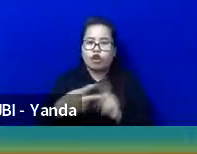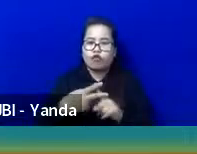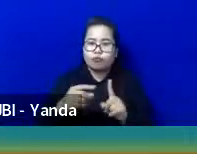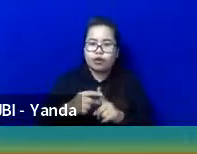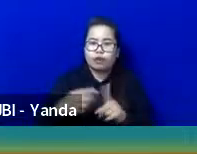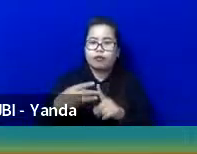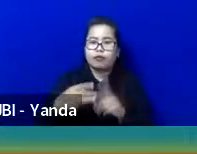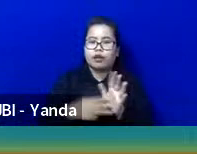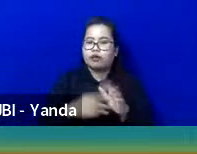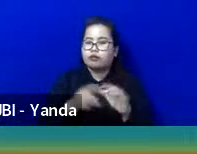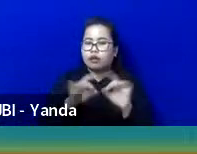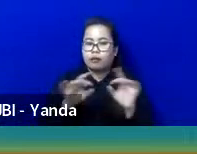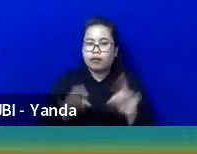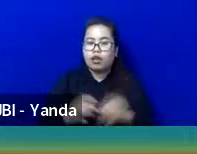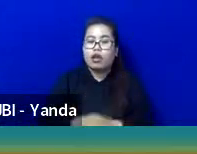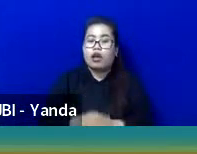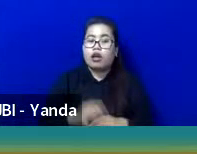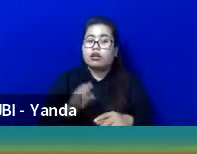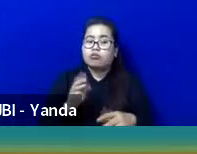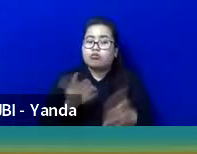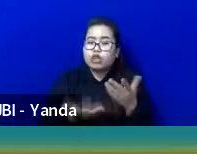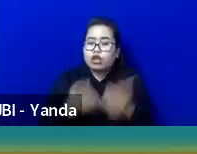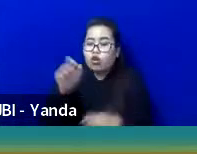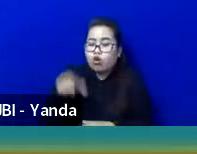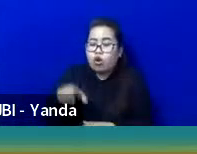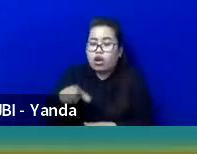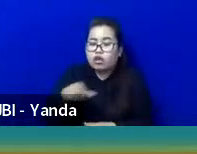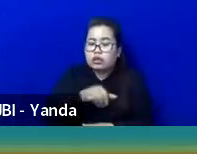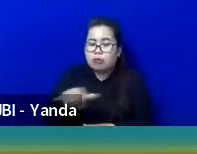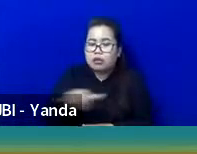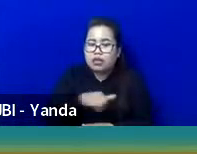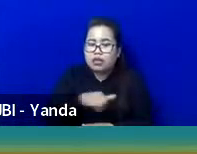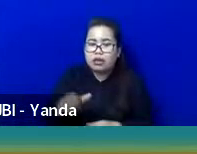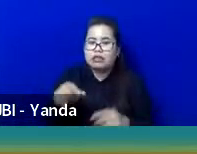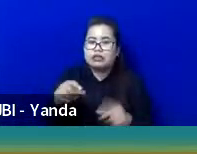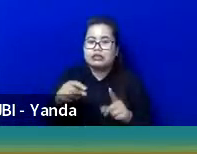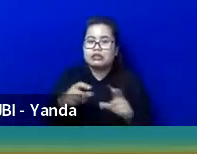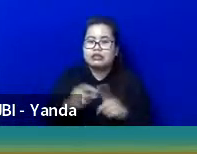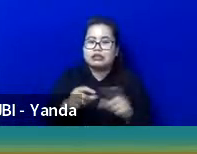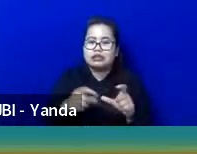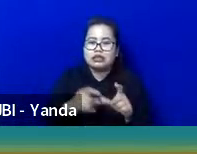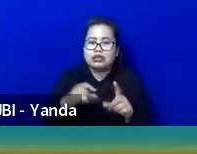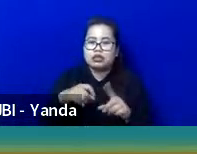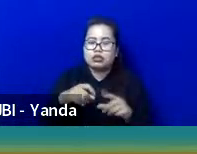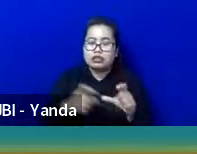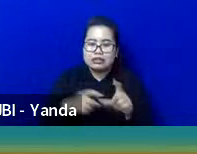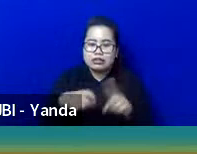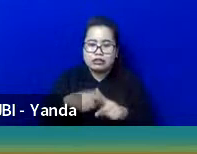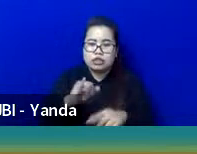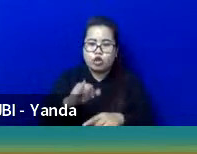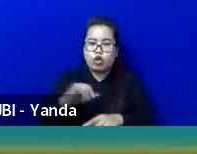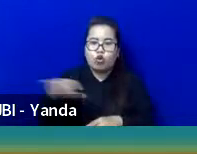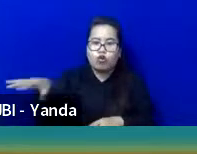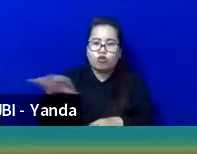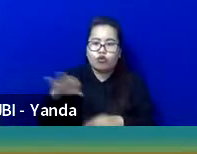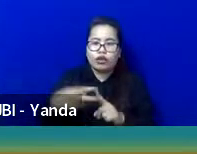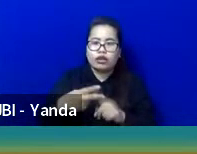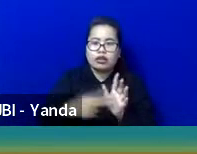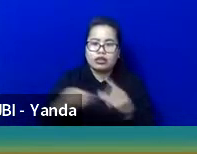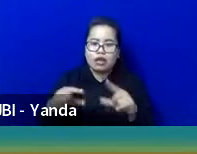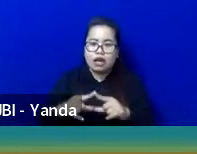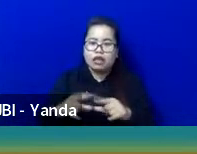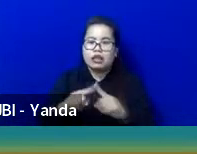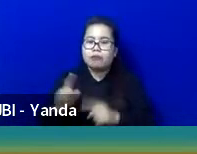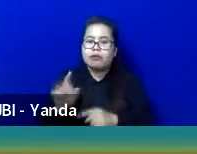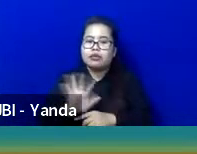schizophrenia, karena dia tidak mendapatkan dukungan seperti Mas Edi dapatkan, dia berakhir terpasung di sebuah panti di Jawa Tengah.